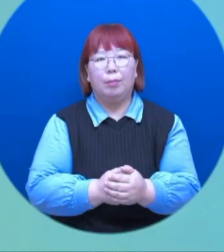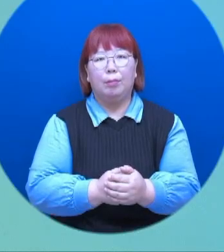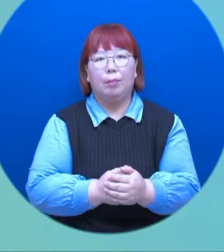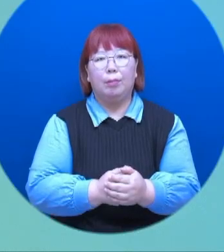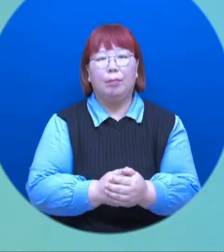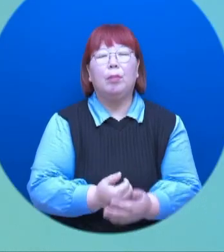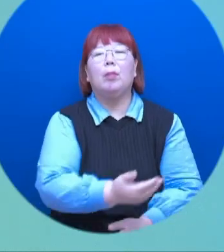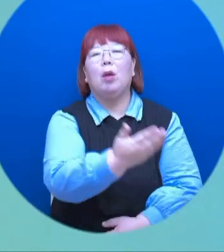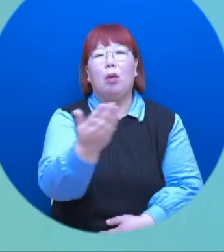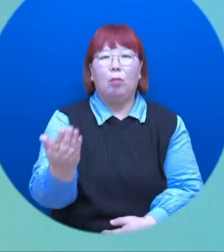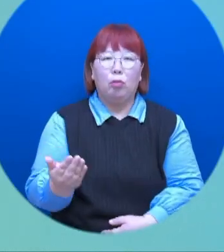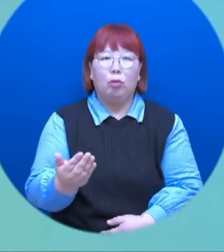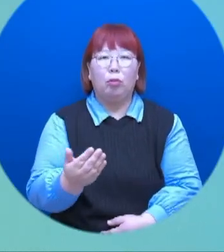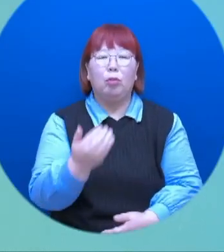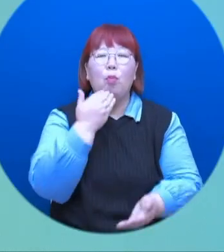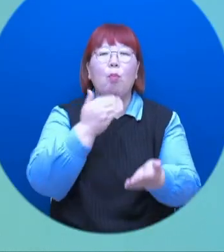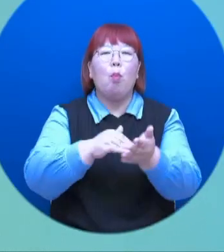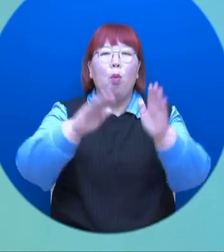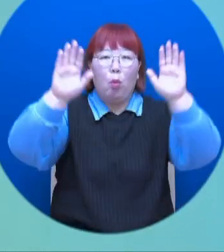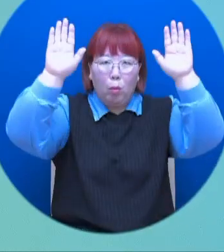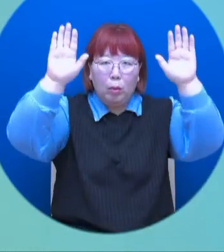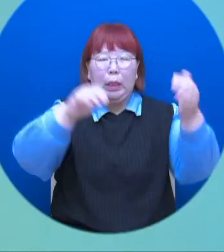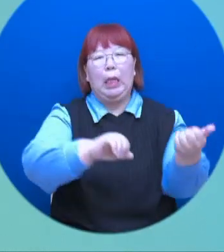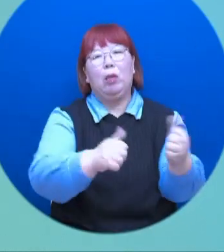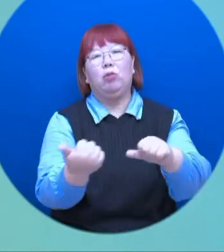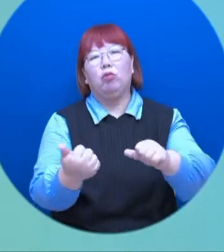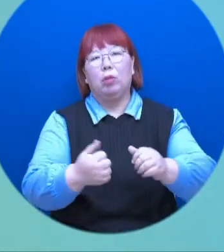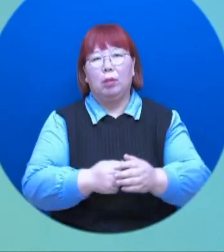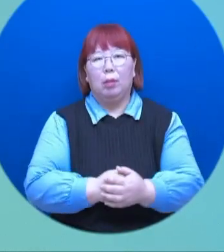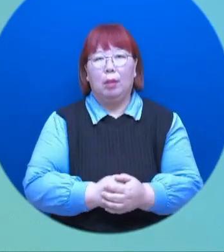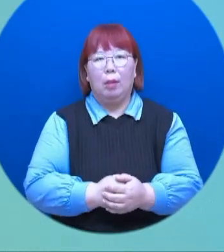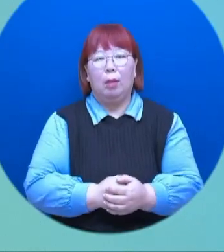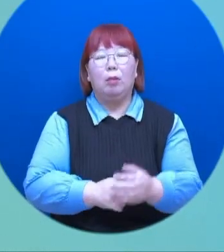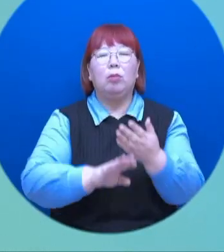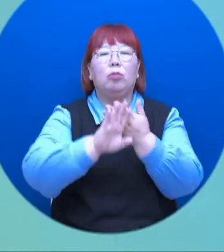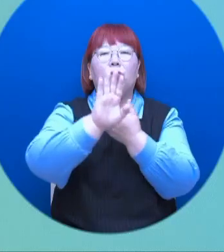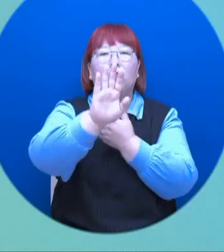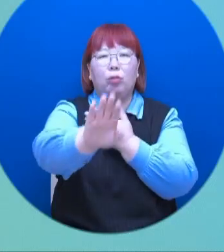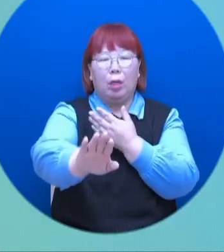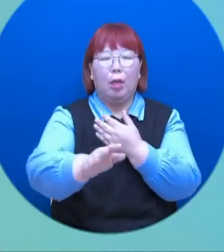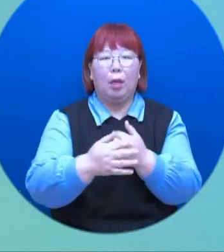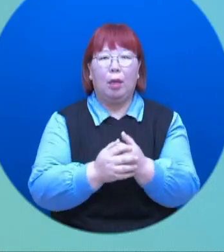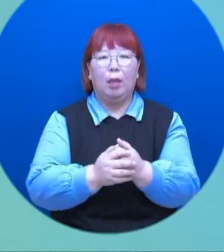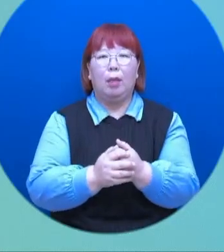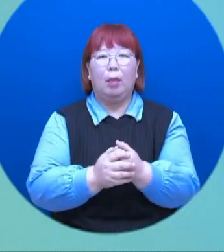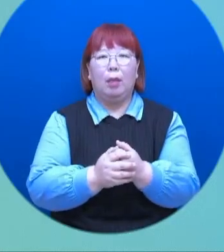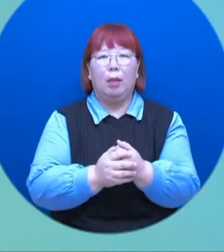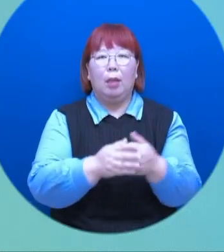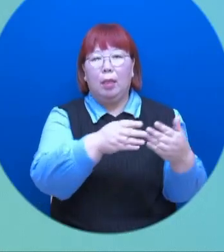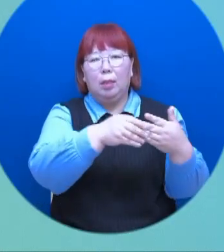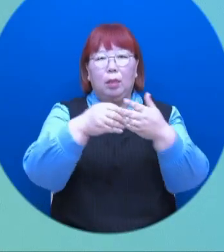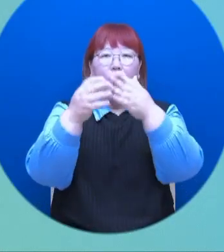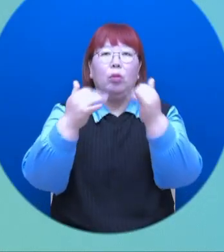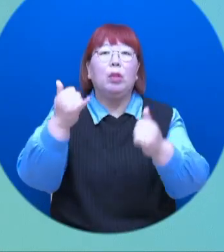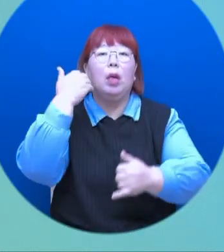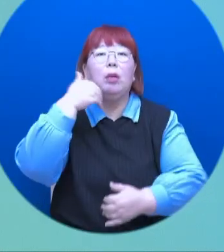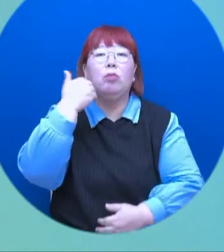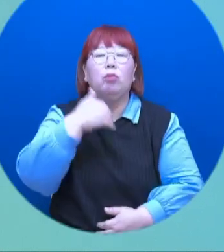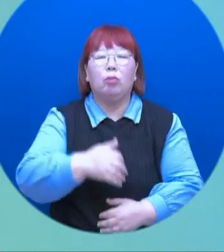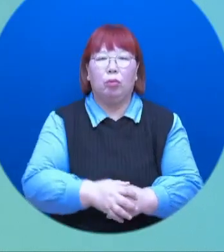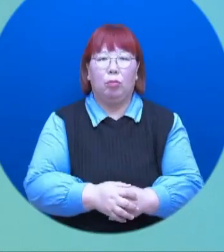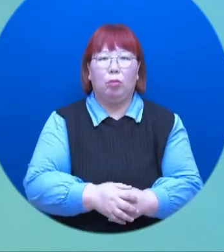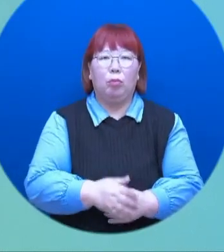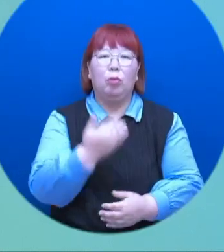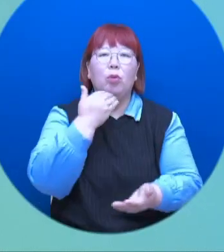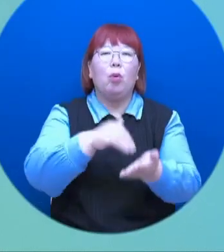여러분, 모세가 세상을 떠나요. 그리고 난 이후에 지도자를 누구를 선택해요?